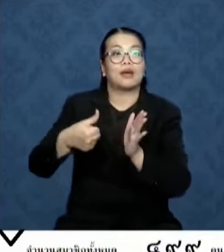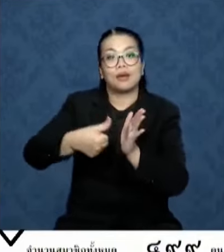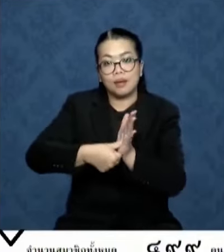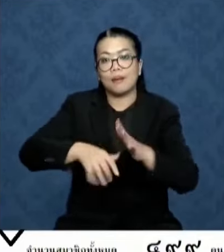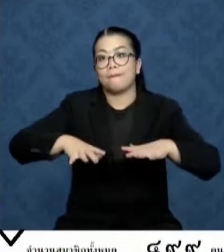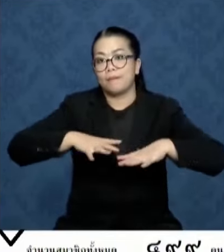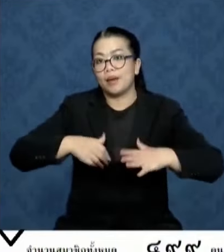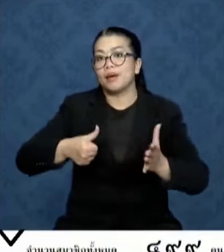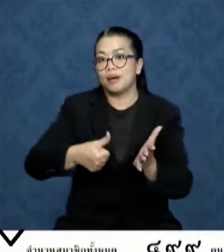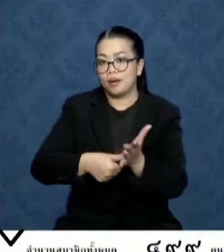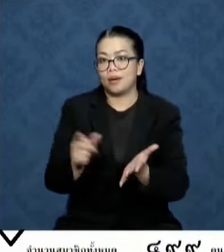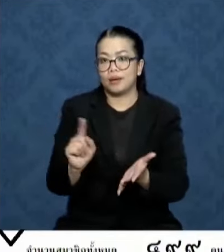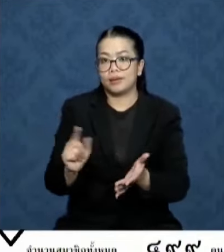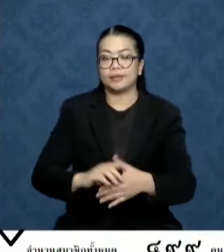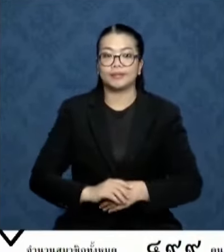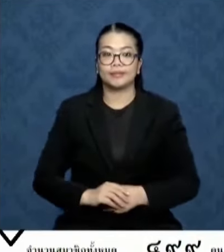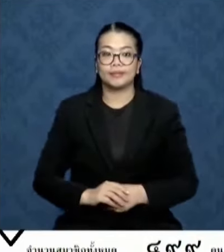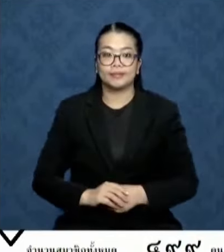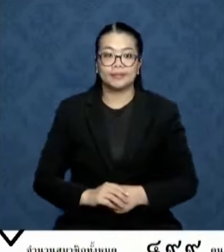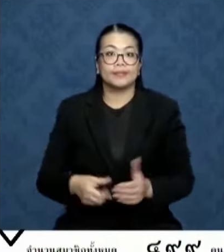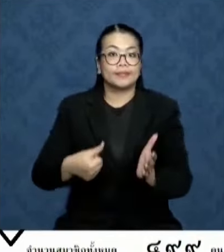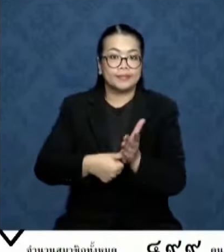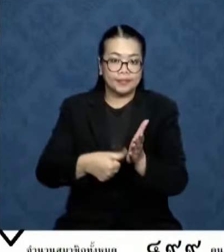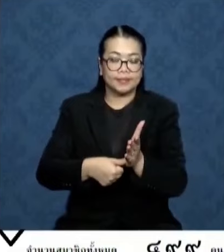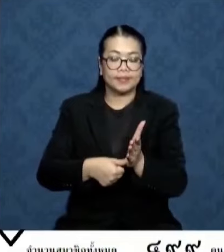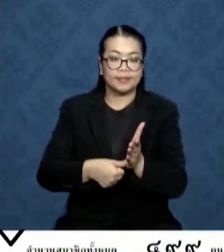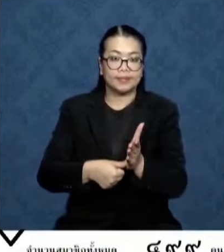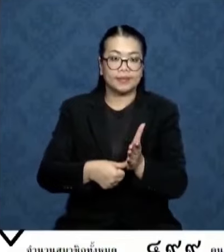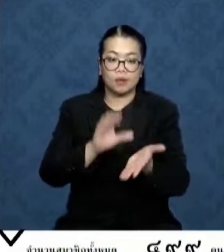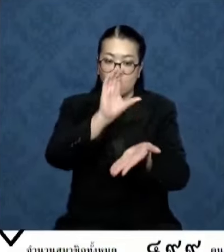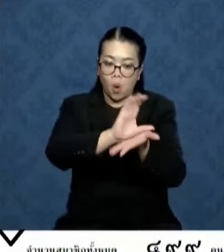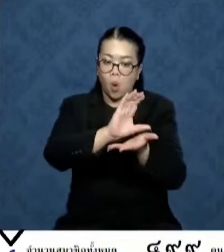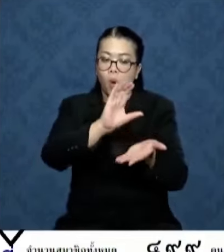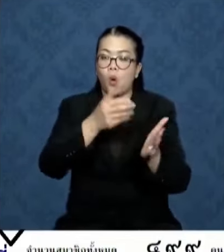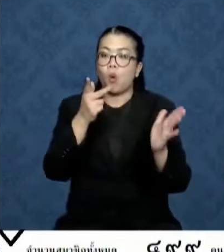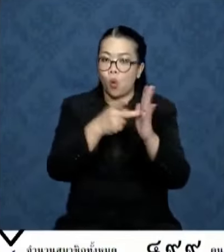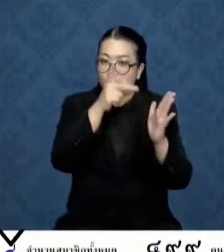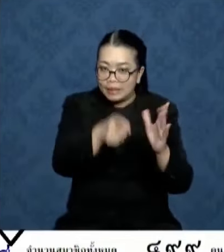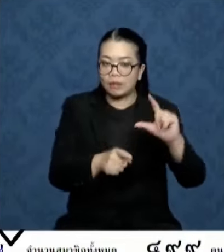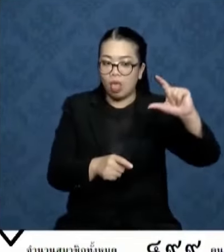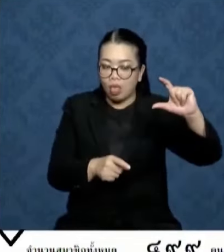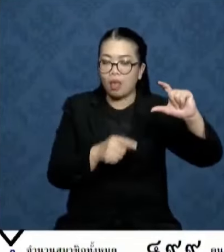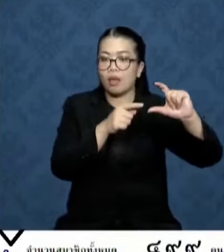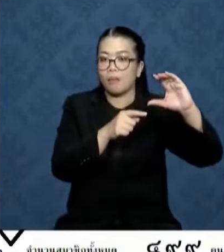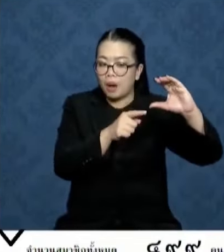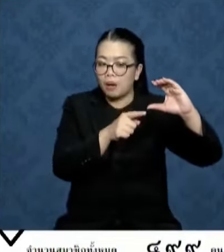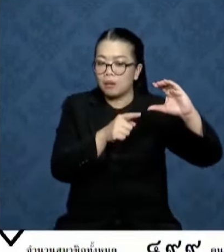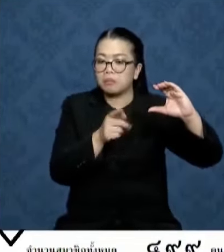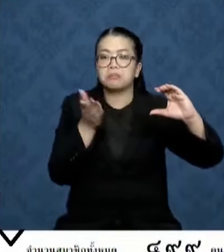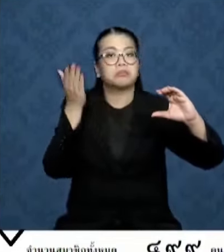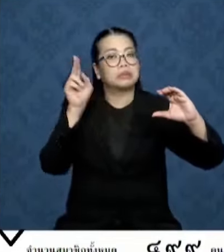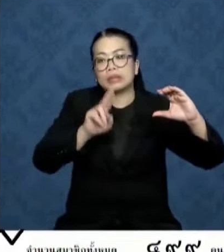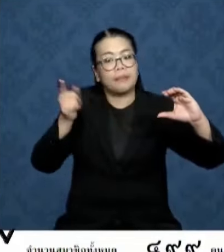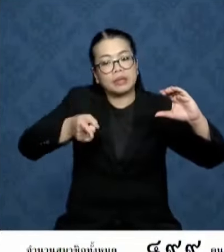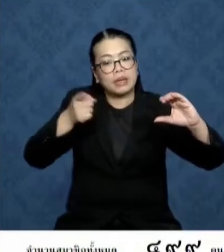นนี่เงินต้น ไม่ได้ลดเลยครับมีการทำนโยบายใรักษณะนี้เป็ประจำในช่ง